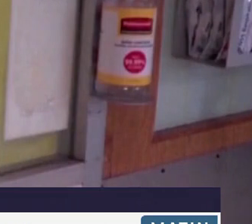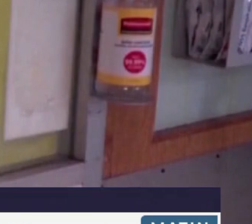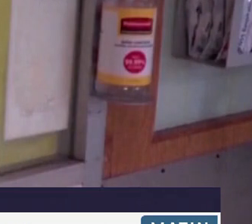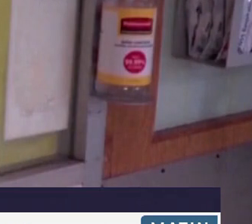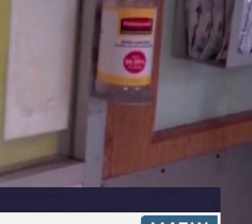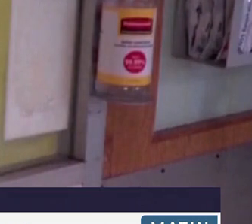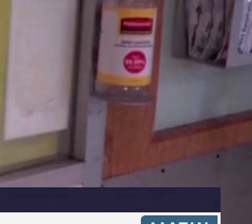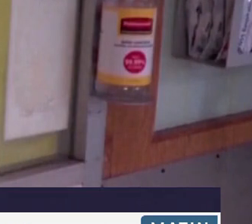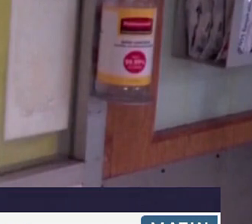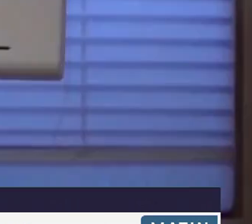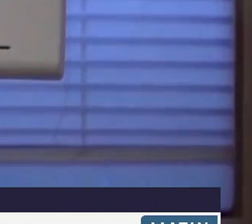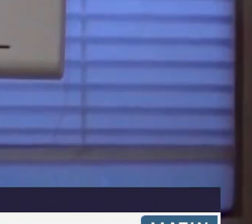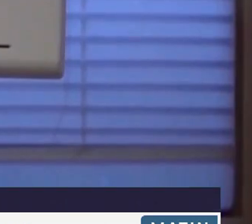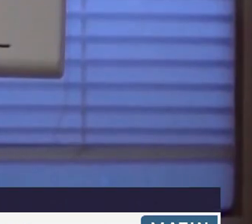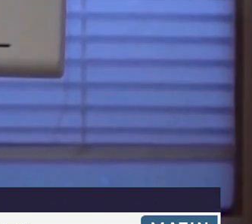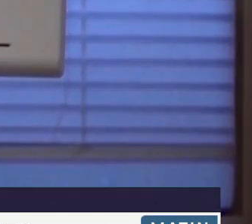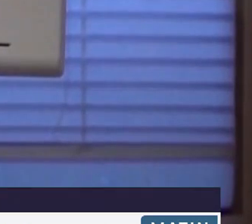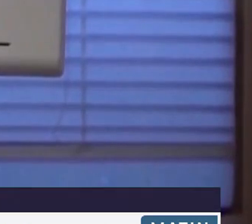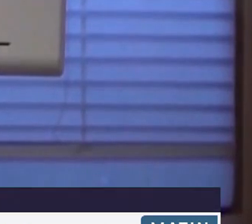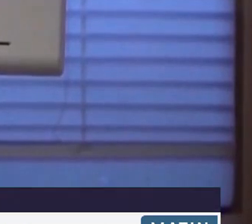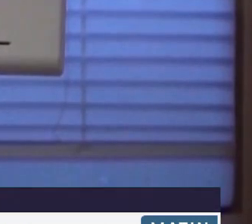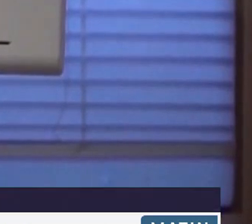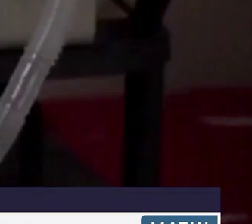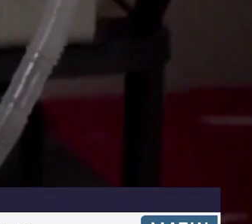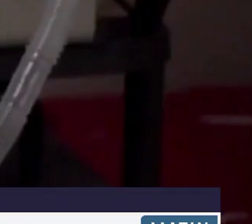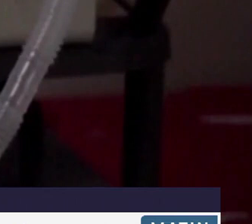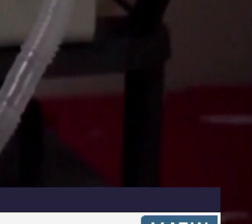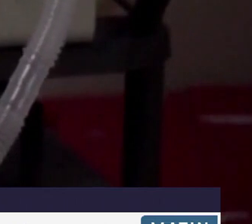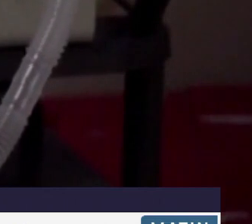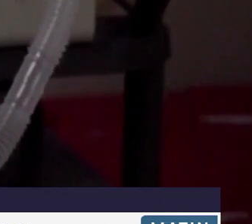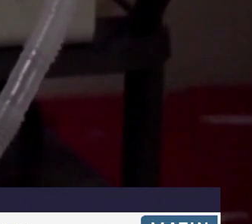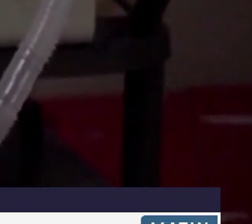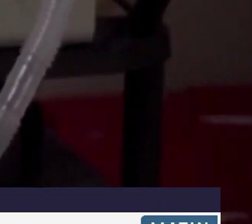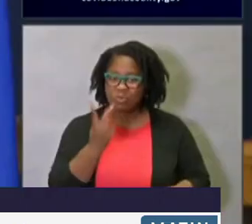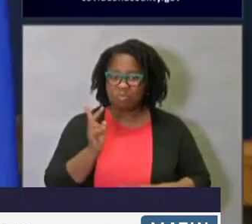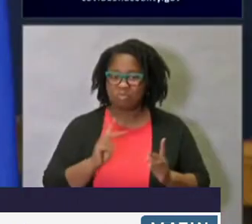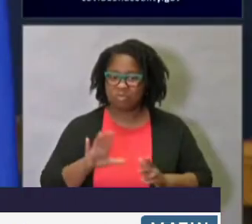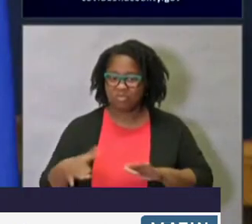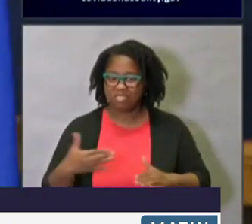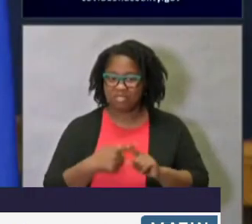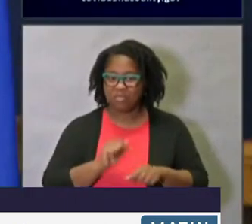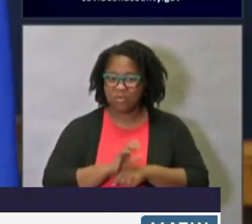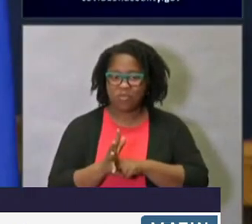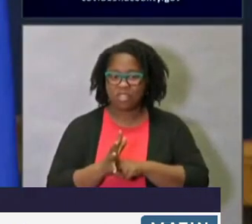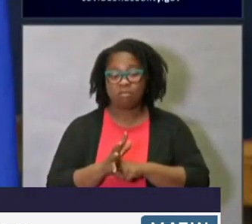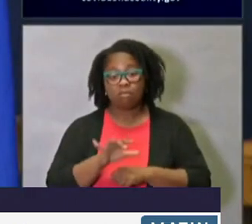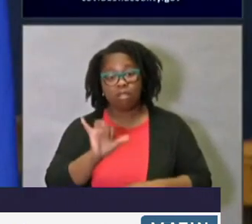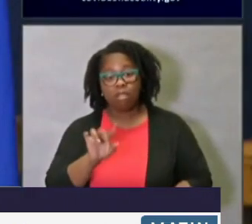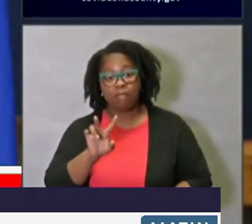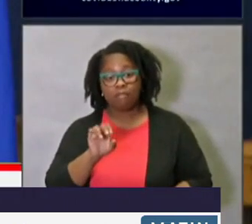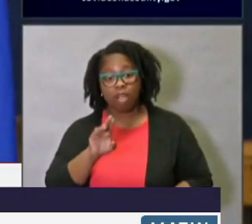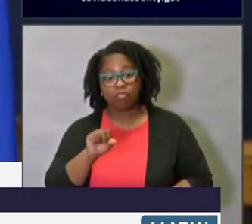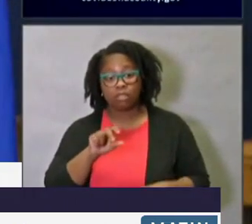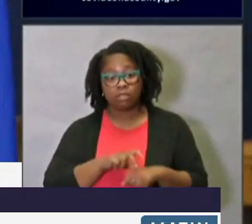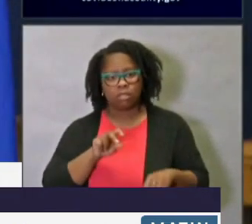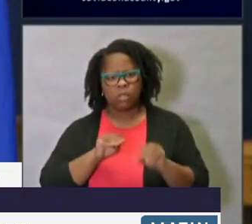leurs proches les experts redoutent que la situation n'empire encore à l'occasion des fêtes de fin d'année nous savons que